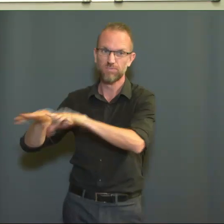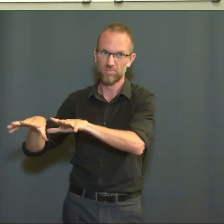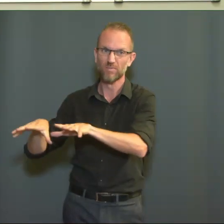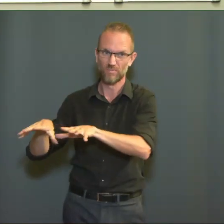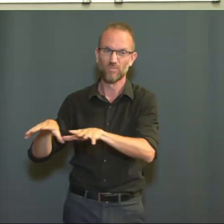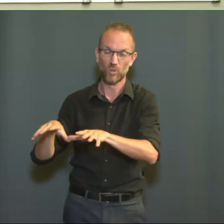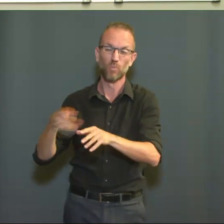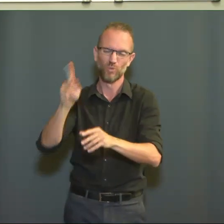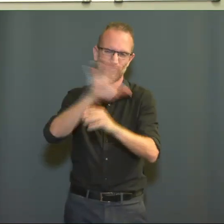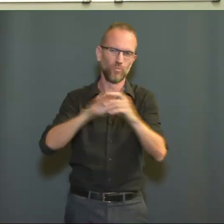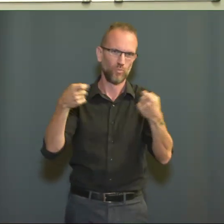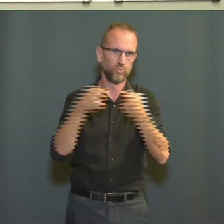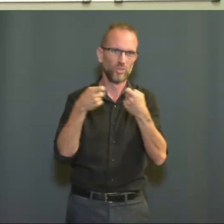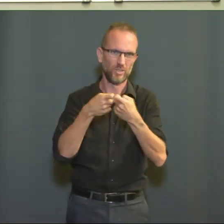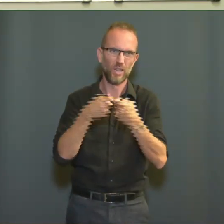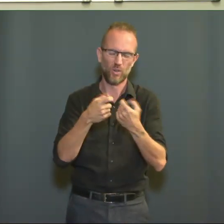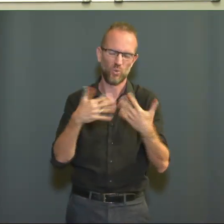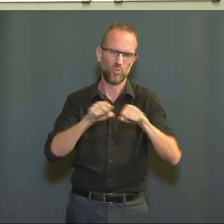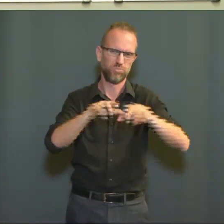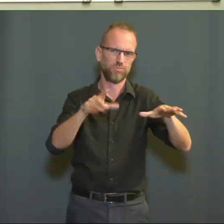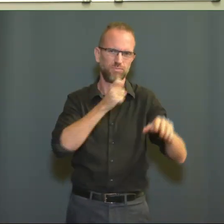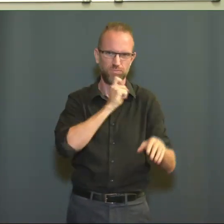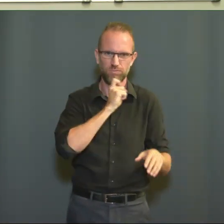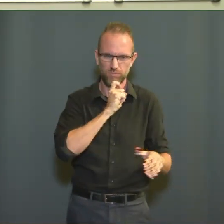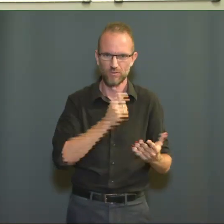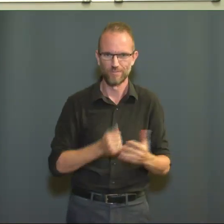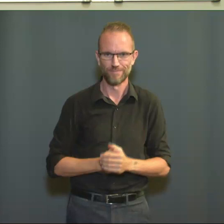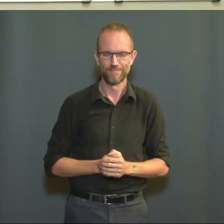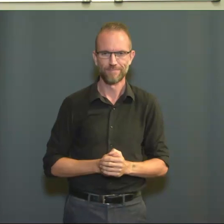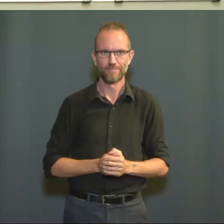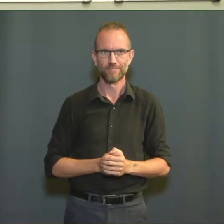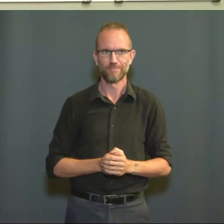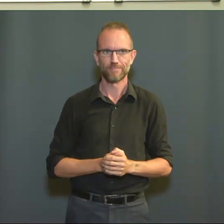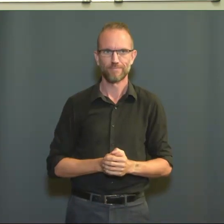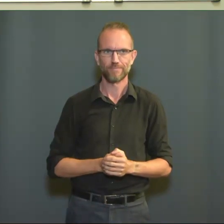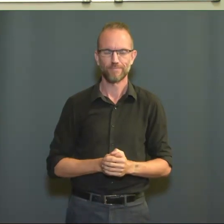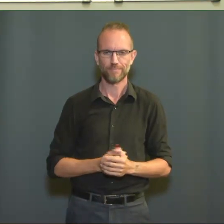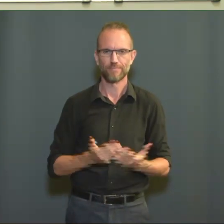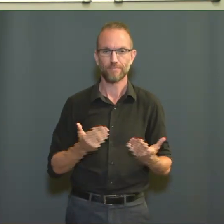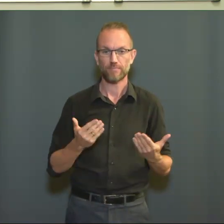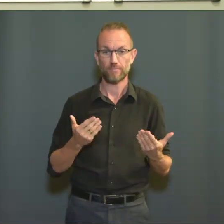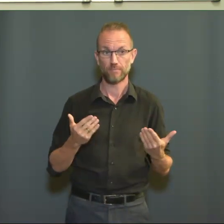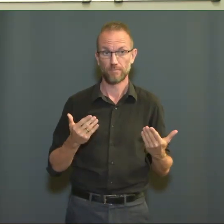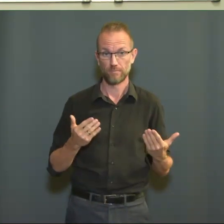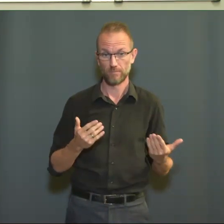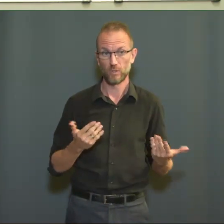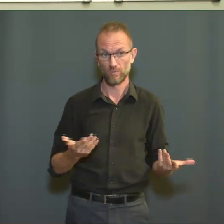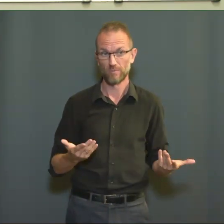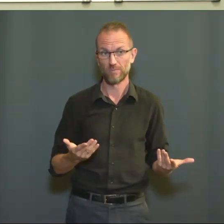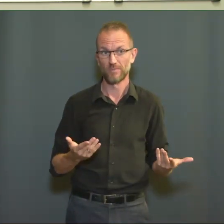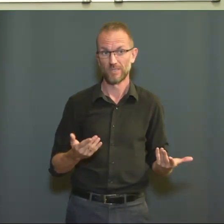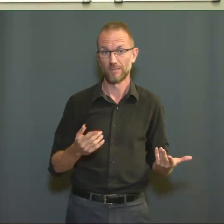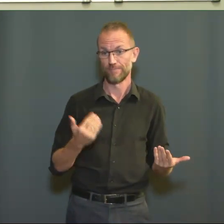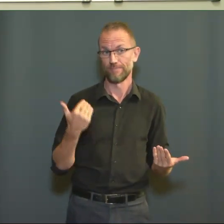Suite à ces nouveaux décès, nous avons franchi la barre un peu symbolique des 10 000 décès